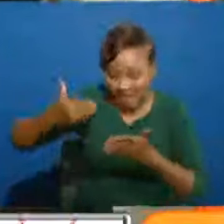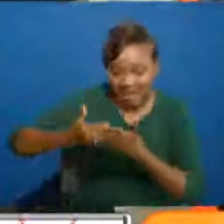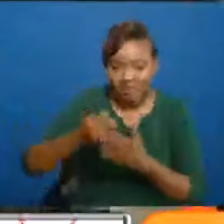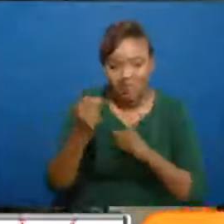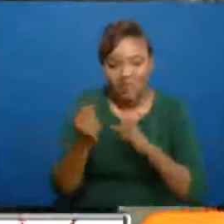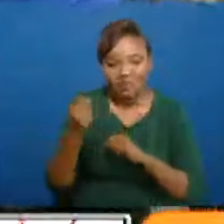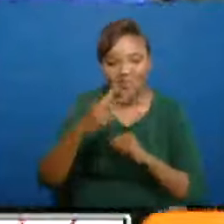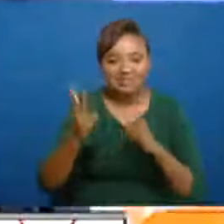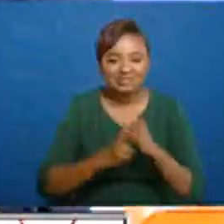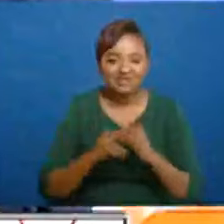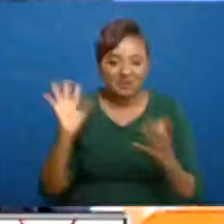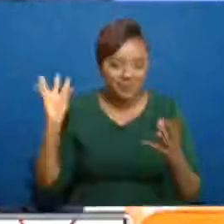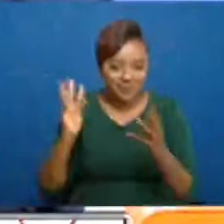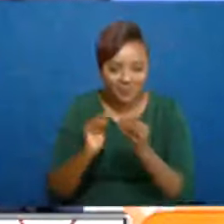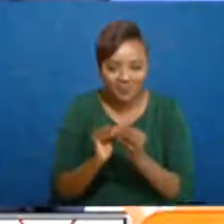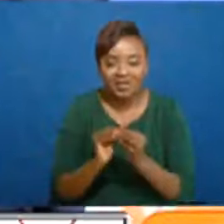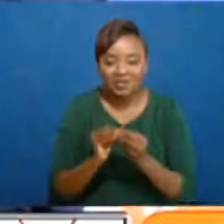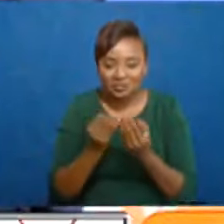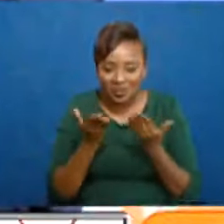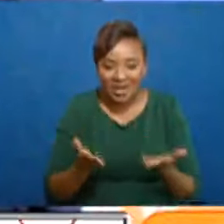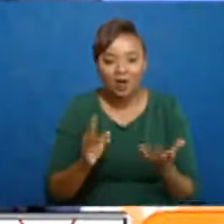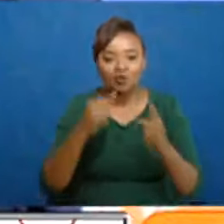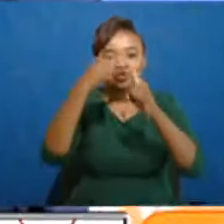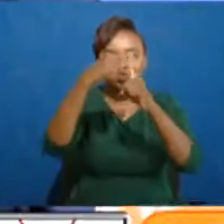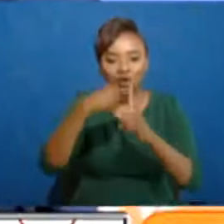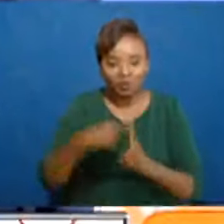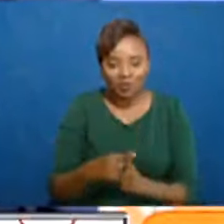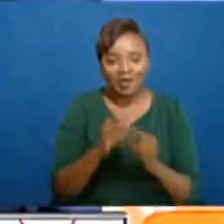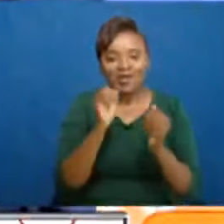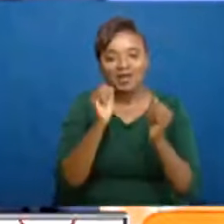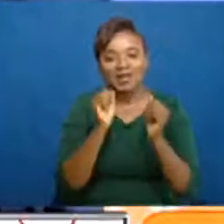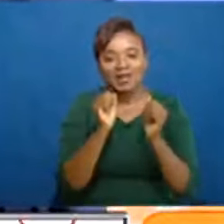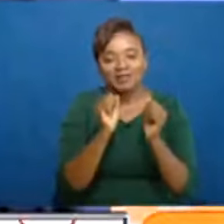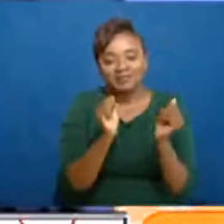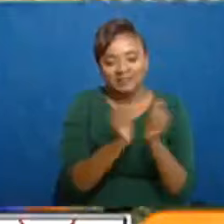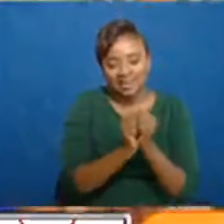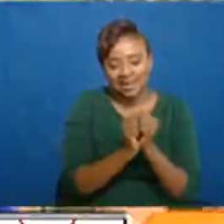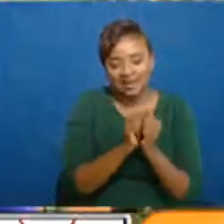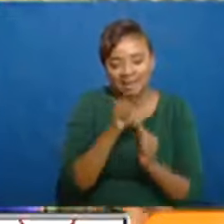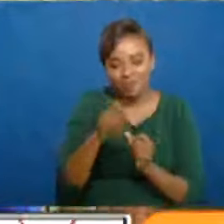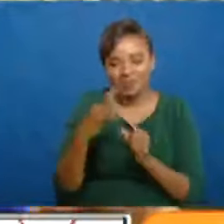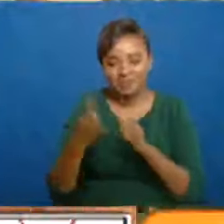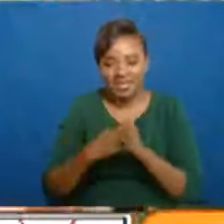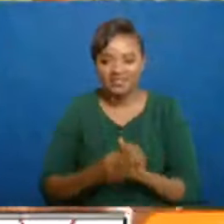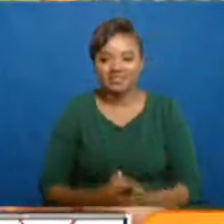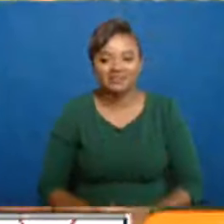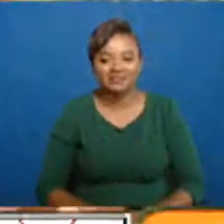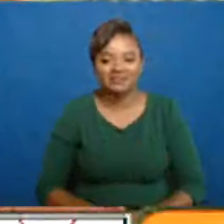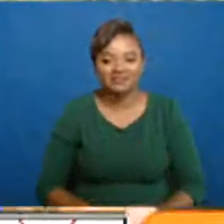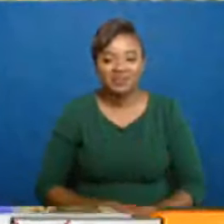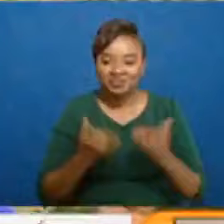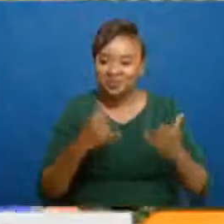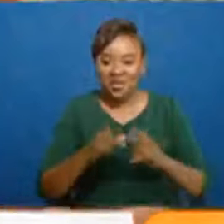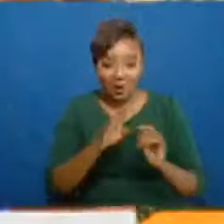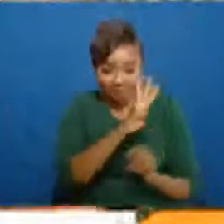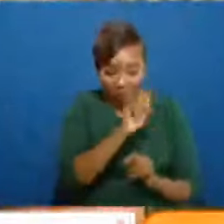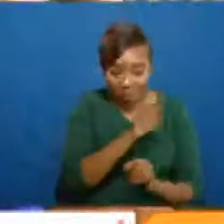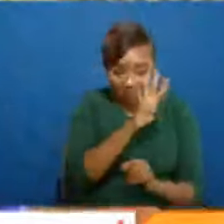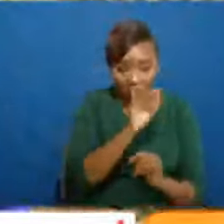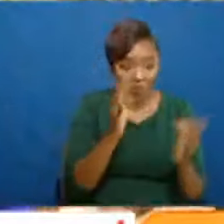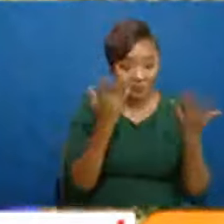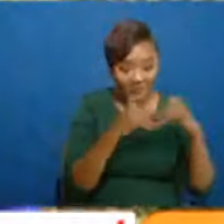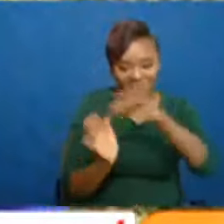iliyopita, ikiwa sasa ni jumla ya shilingi milioni 10.8. We are back at 1 million, currently at 1.1 million. Go